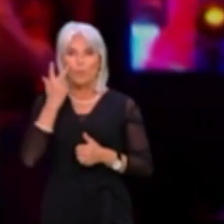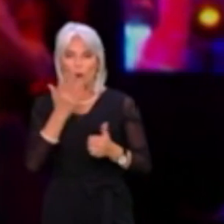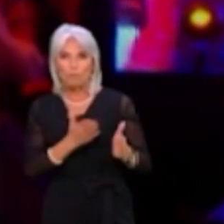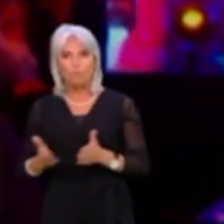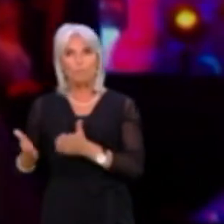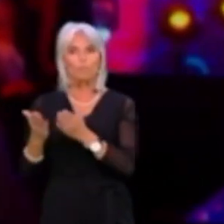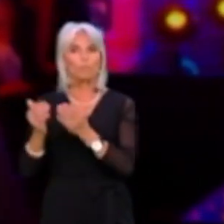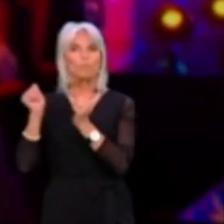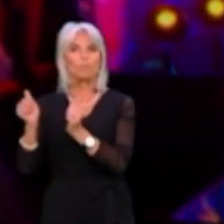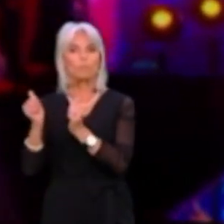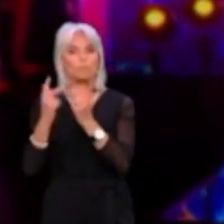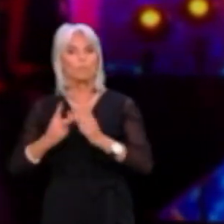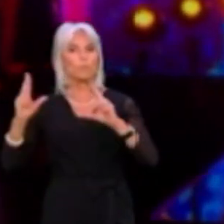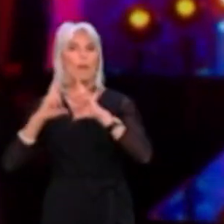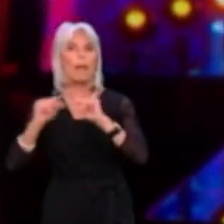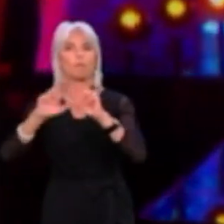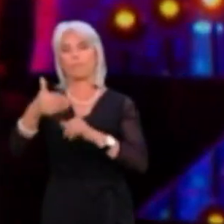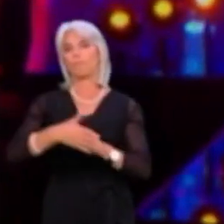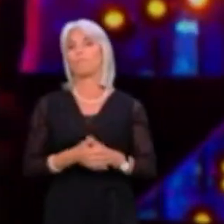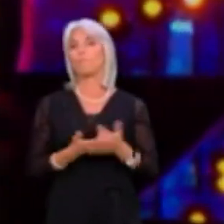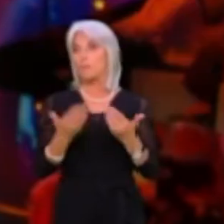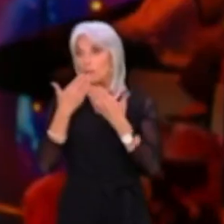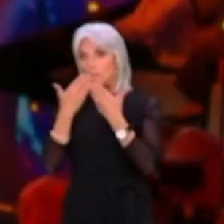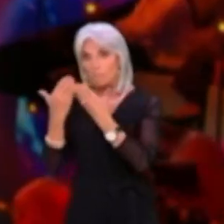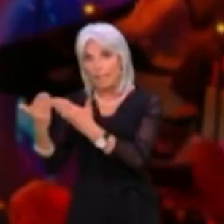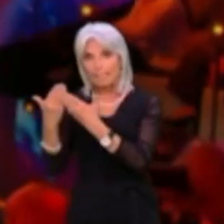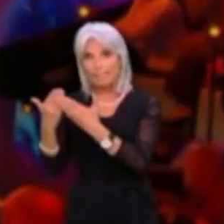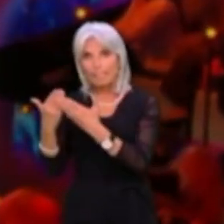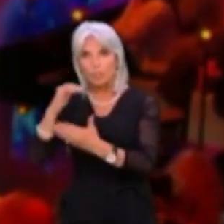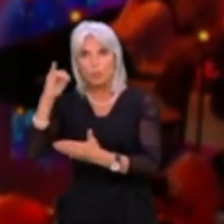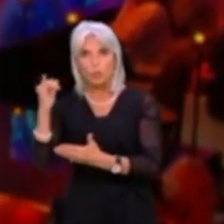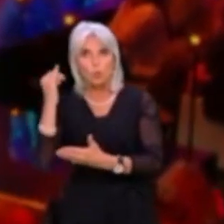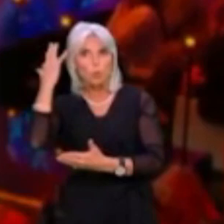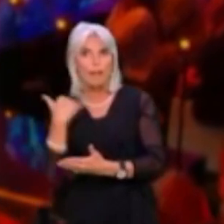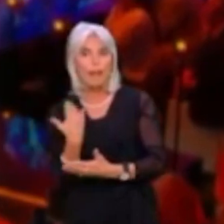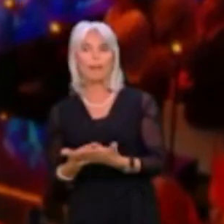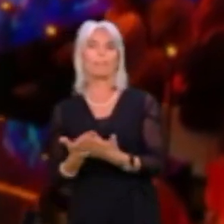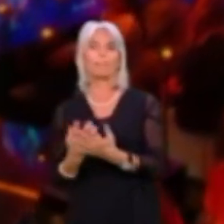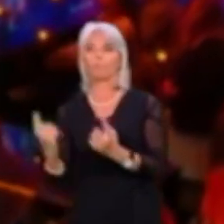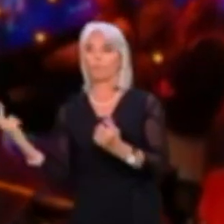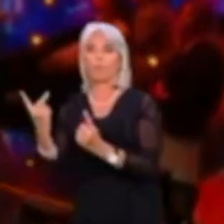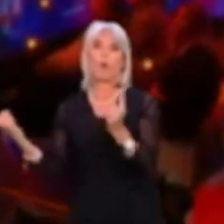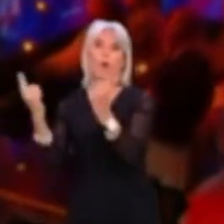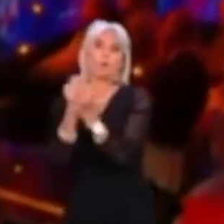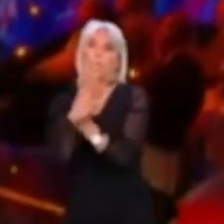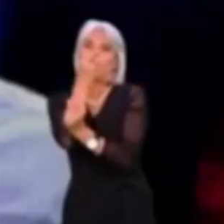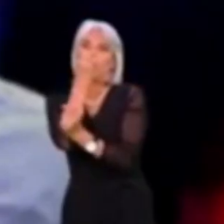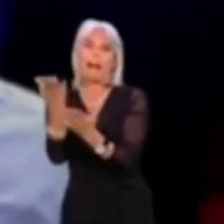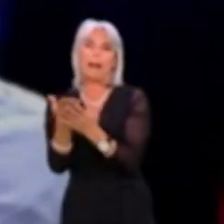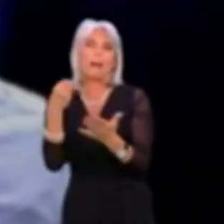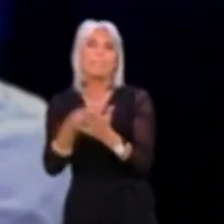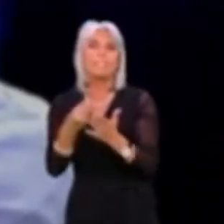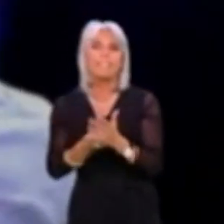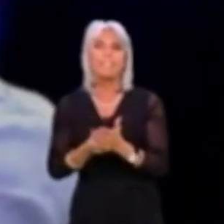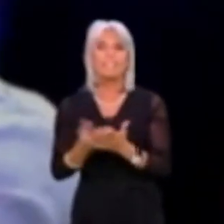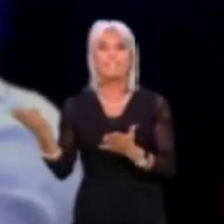qu'on va pouvoir développer ensemble. Et merci, Julien. Et puis, cette rencontre, en effet, elle a été belle, elle a été précieuse, comme